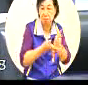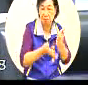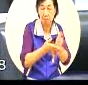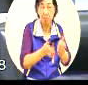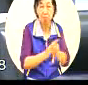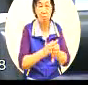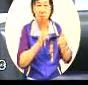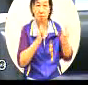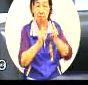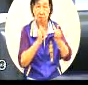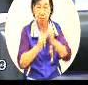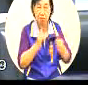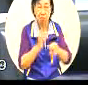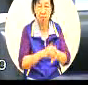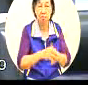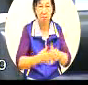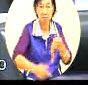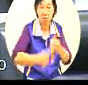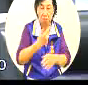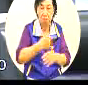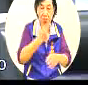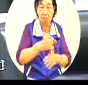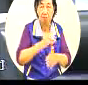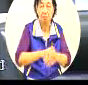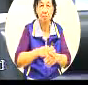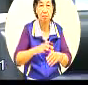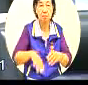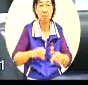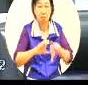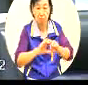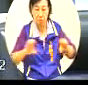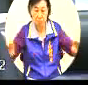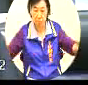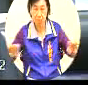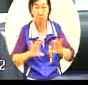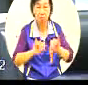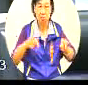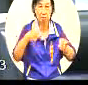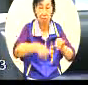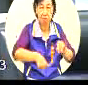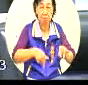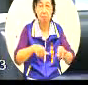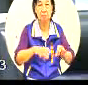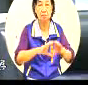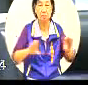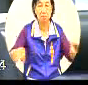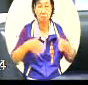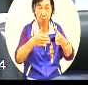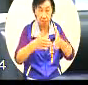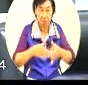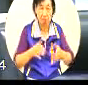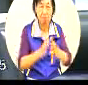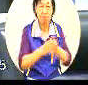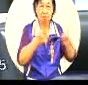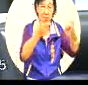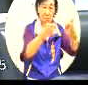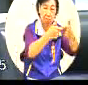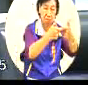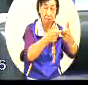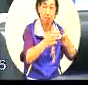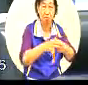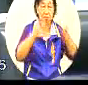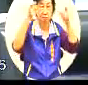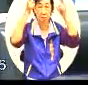接管啊，才能够他们愿意配合我们高雄市的公共政策。所以市长这个部分我们是不是大方向我们来答复一